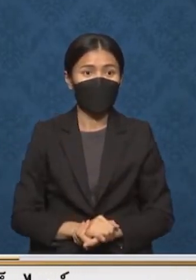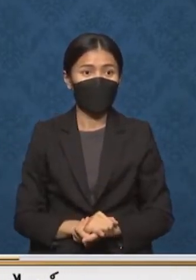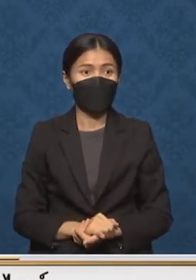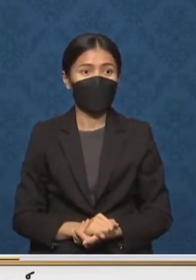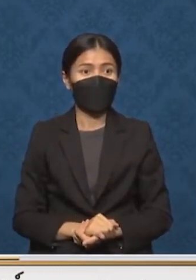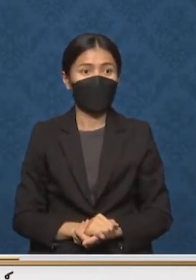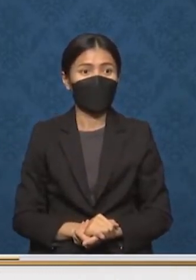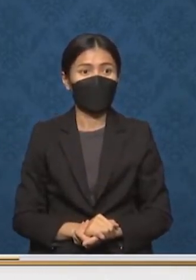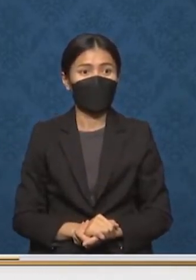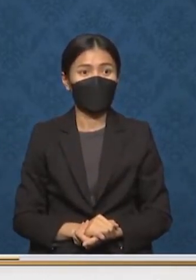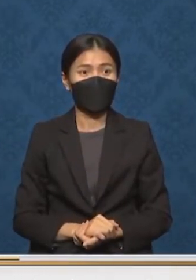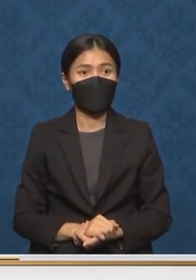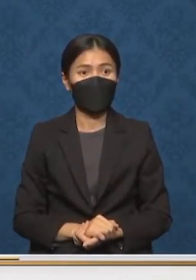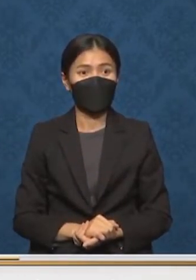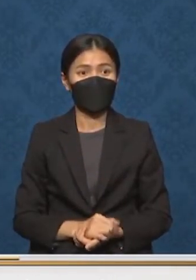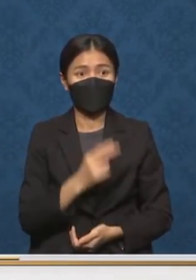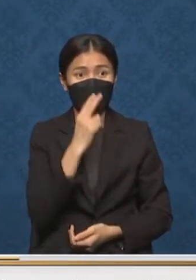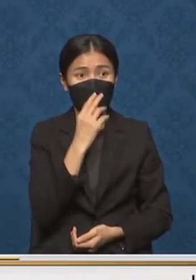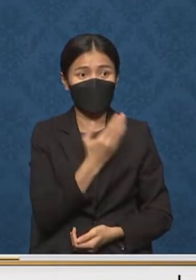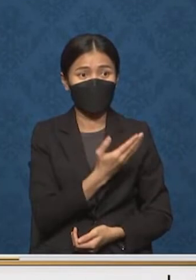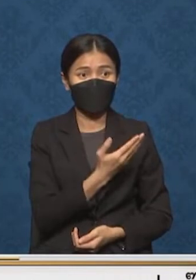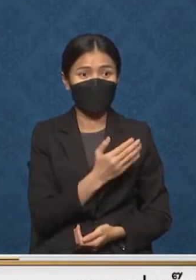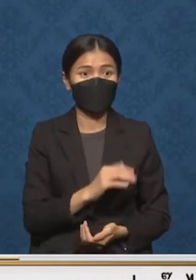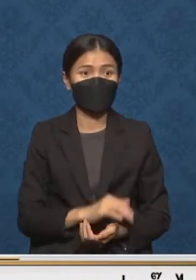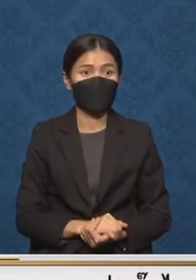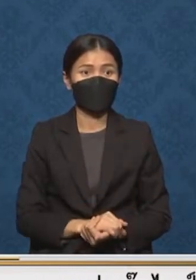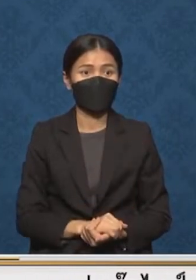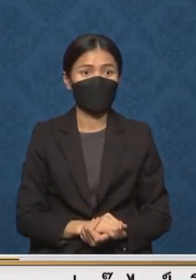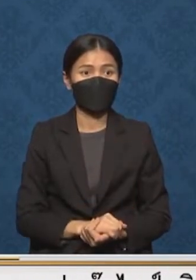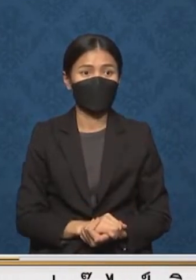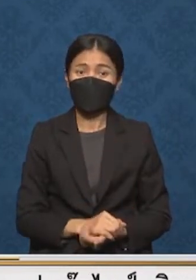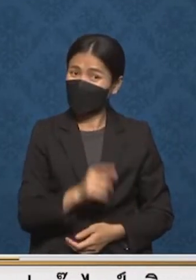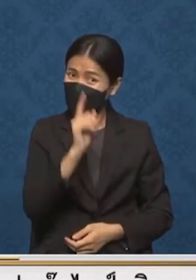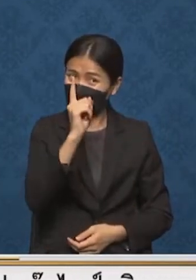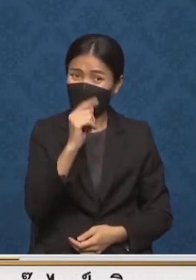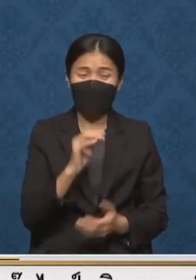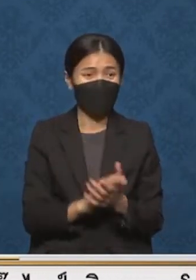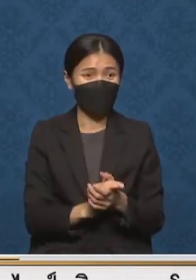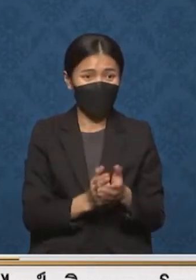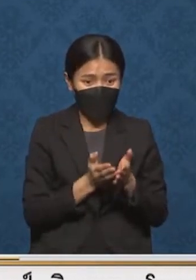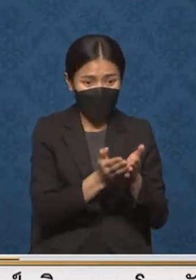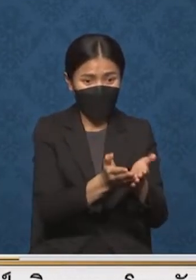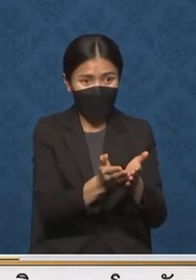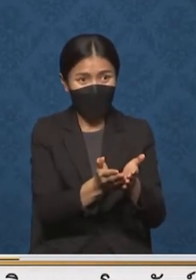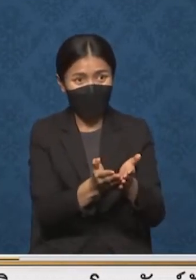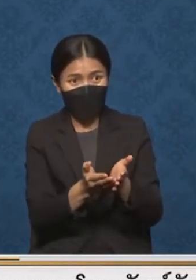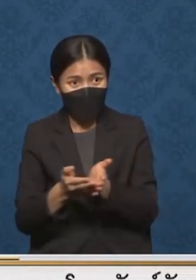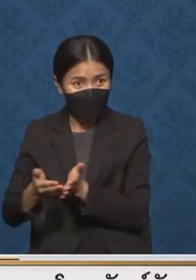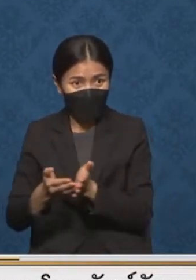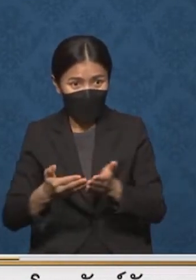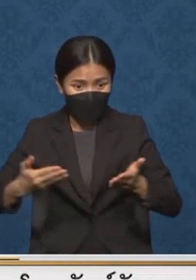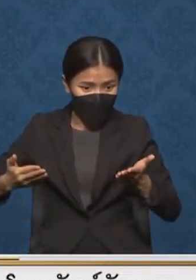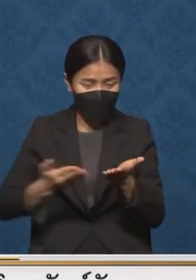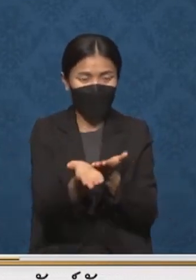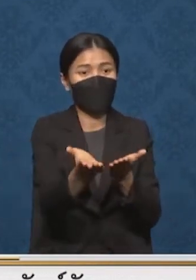อัี้ผมพย้ามตใหสนไม่มเสยนะครเพื่ใหเร็วคือ murno escreverเจ้หนที่อีนะครมาพ